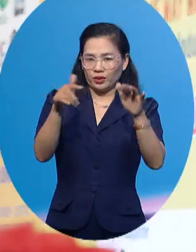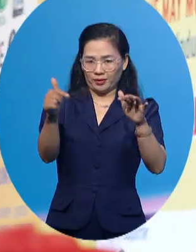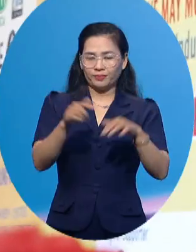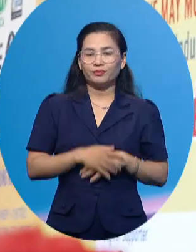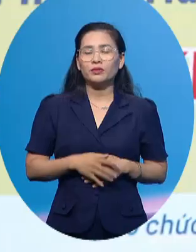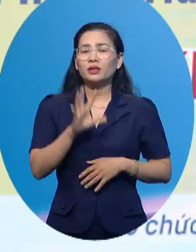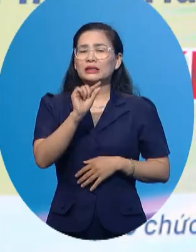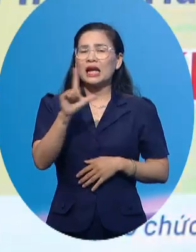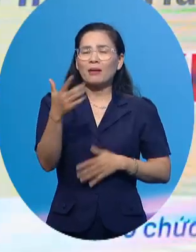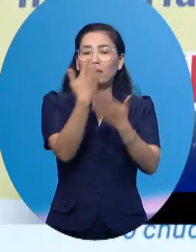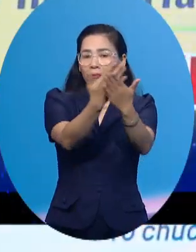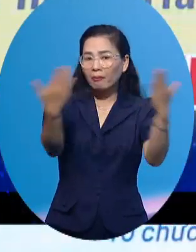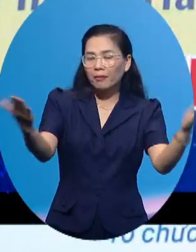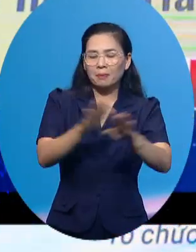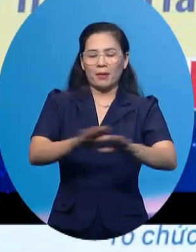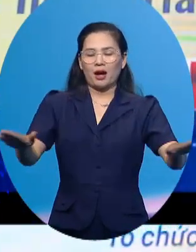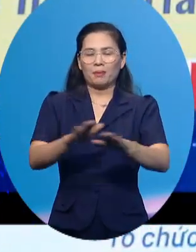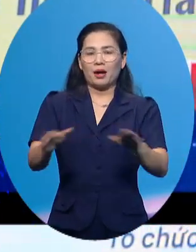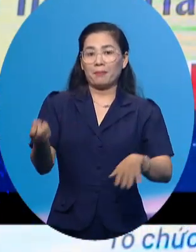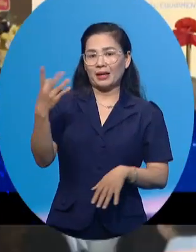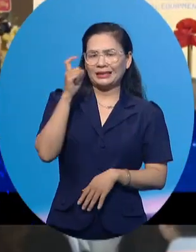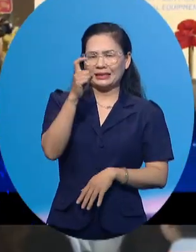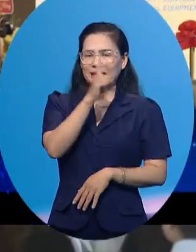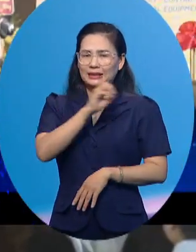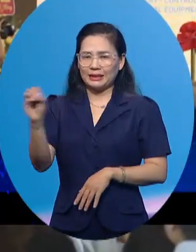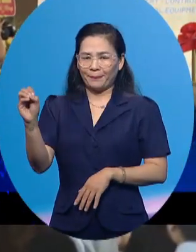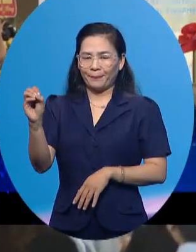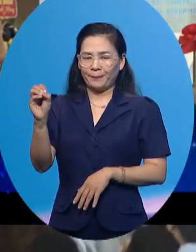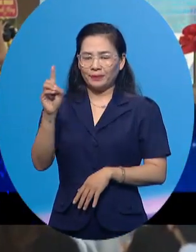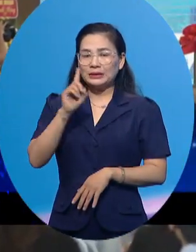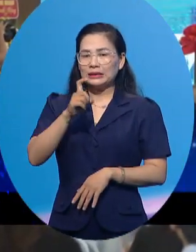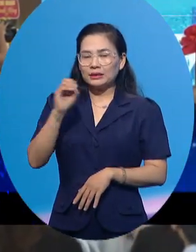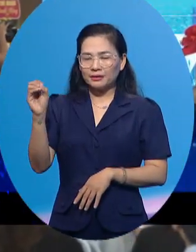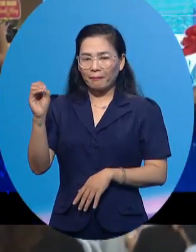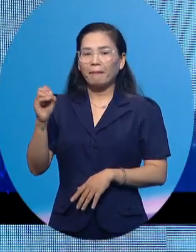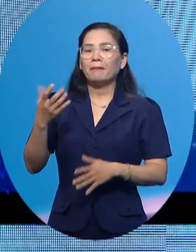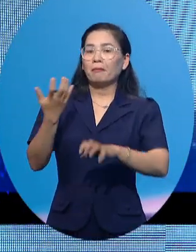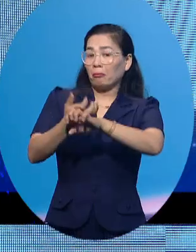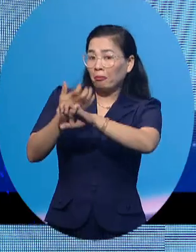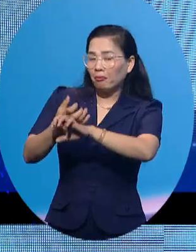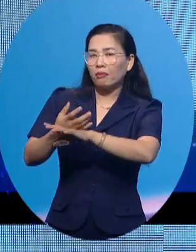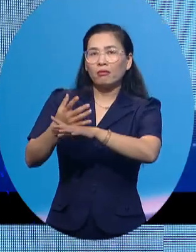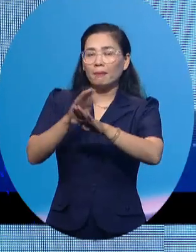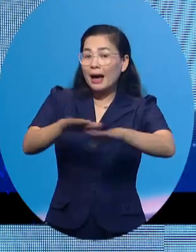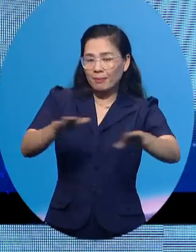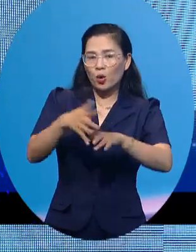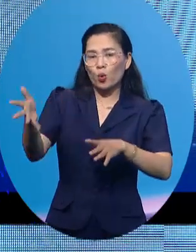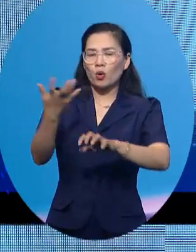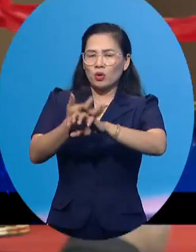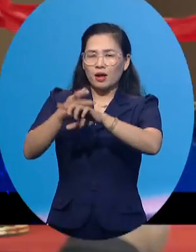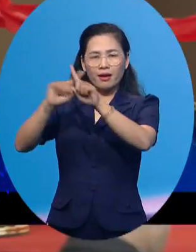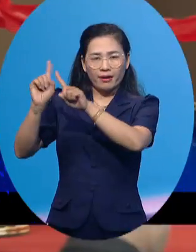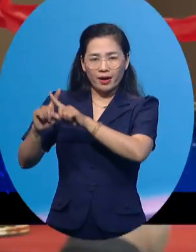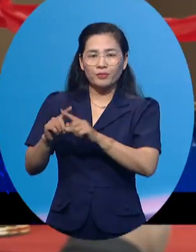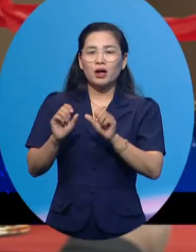Triển lãm có quy mô hơn 900 gian hàng của 700 đơn vị đến từ 15 quốc gia, vùng lãnh thổ, kéo dài đến ngày 23 tháng 11 tại